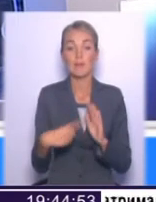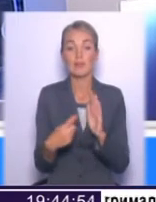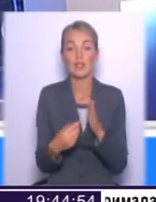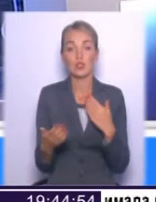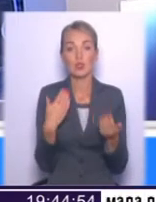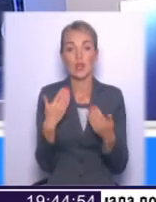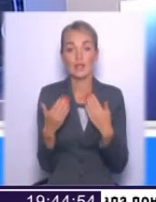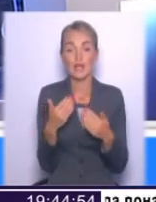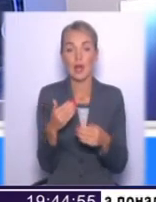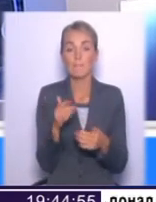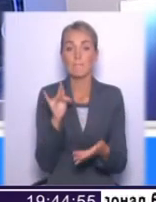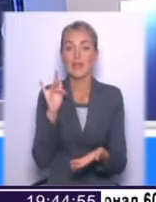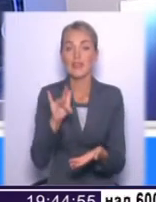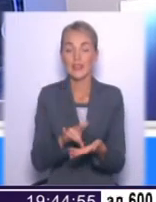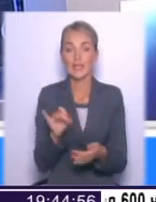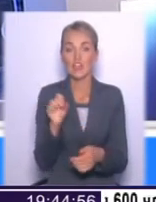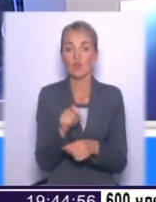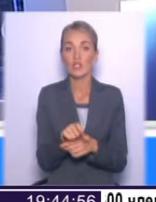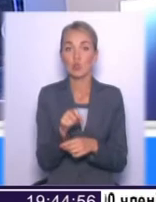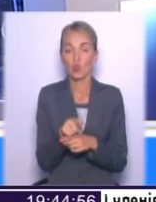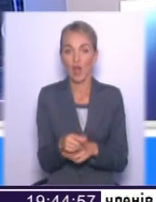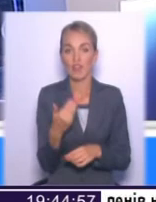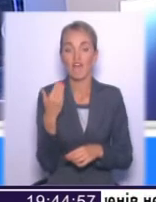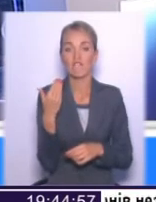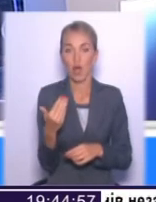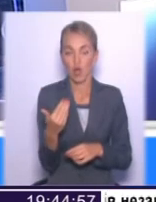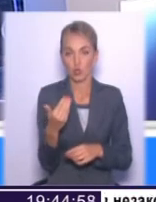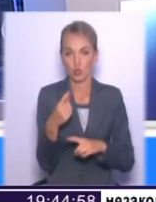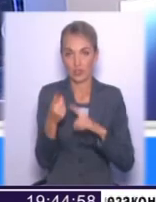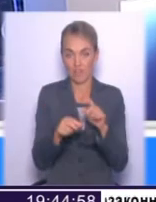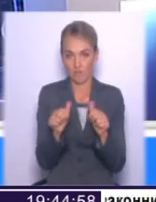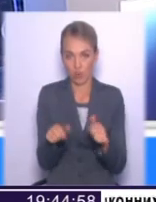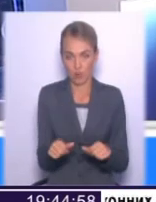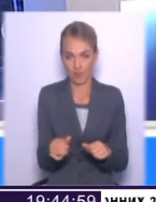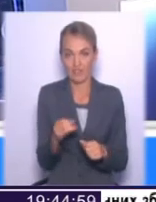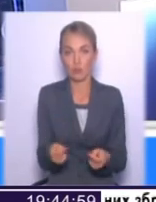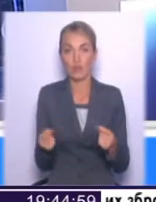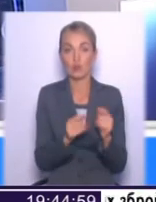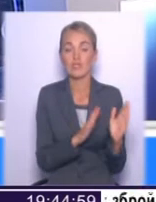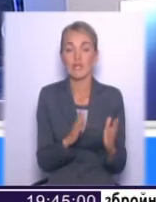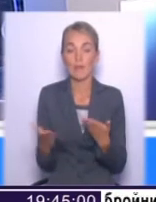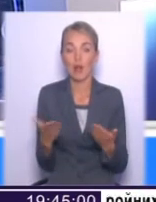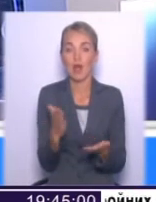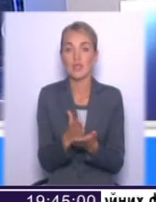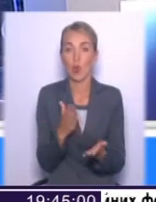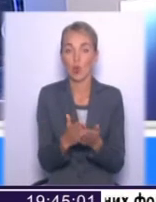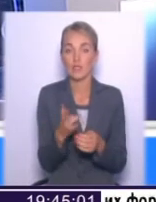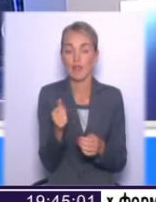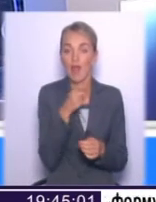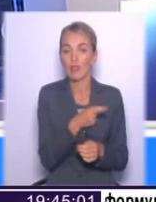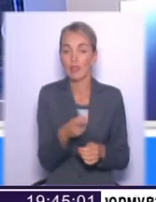мети функціонування вашої реформи і відповідно системи, яка зараз знаходиться на етапі пілотного